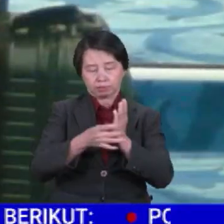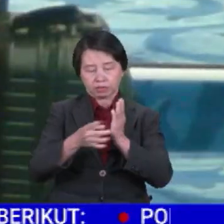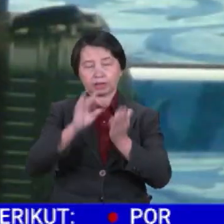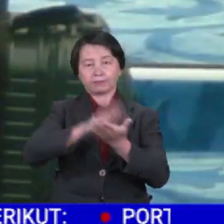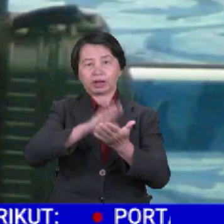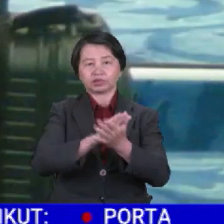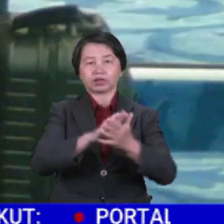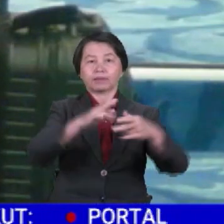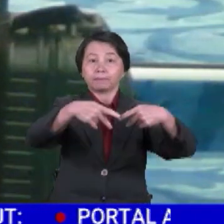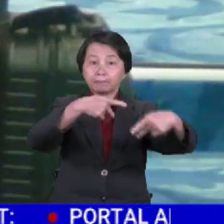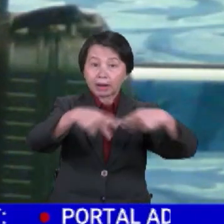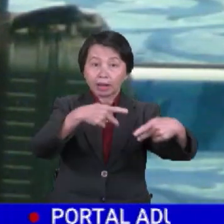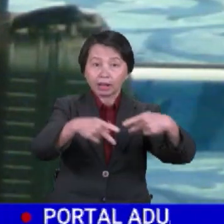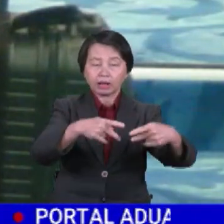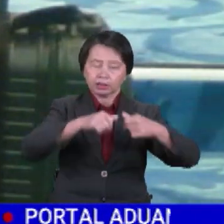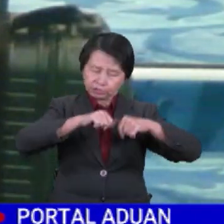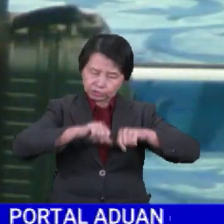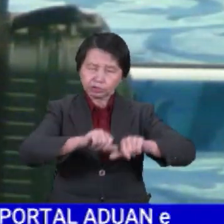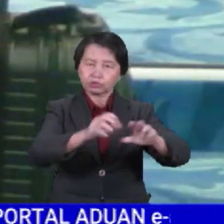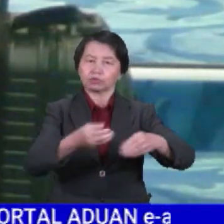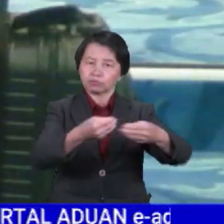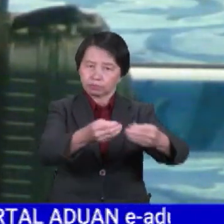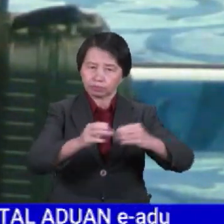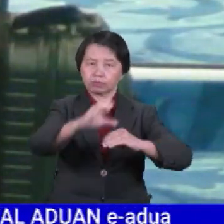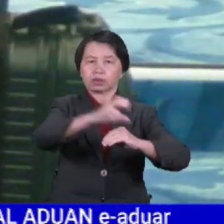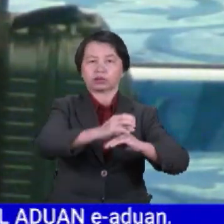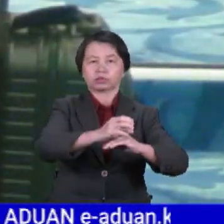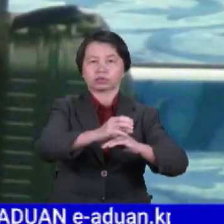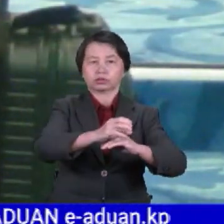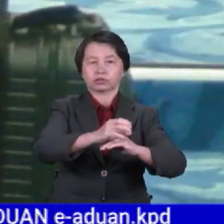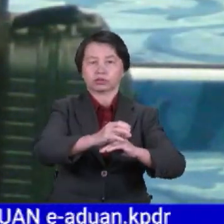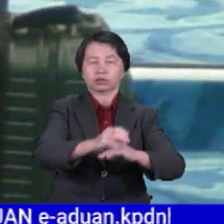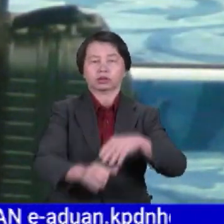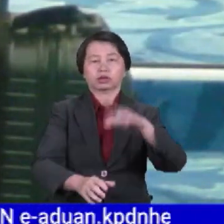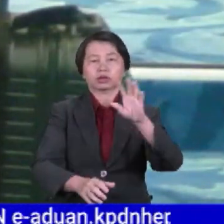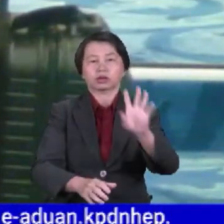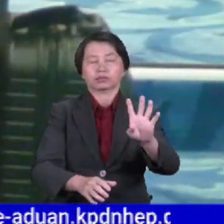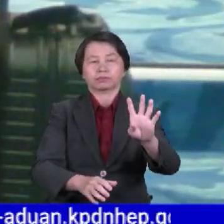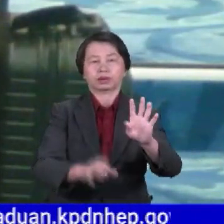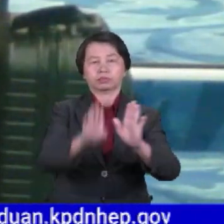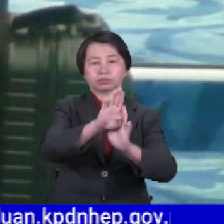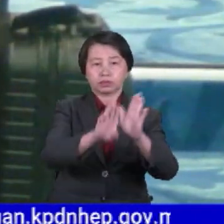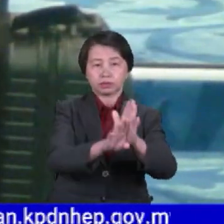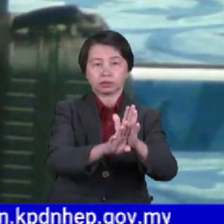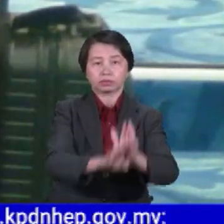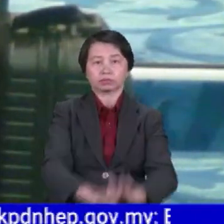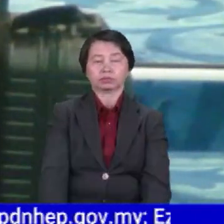berpaket, kita masih teruskan subsidi sebanyak RM4 bilion.